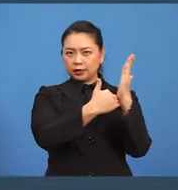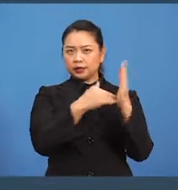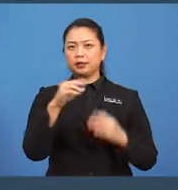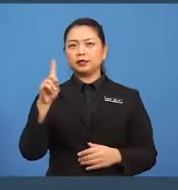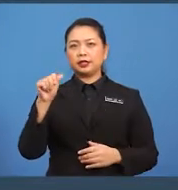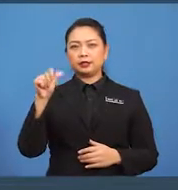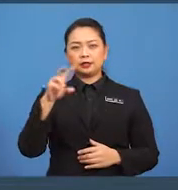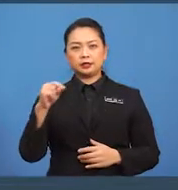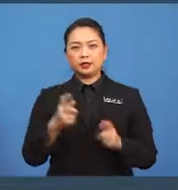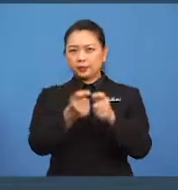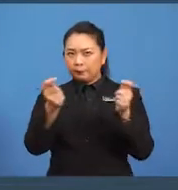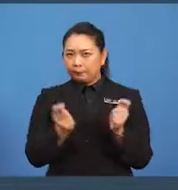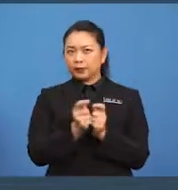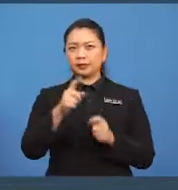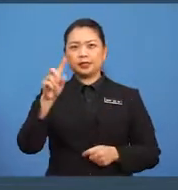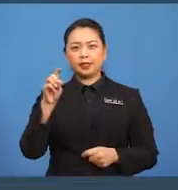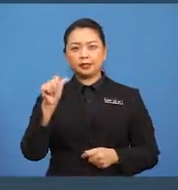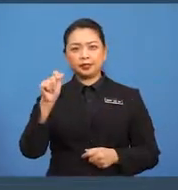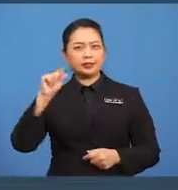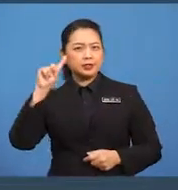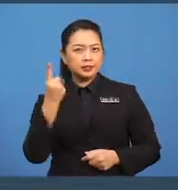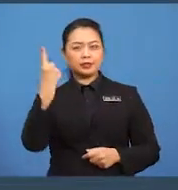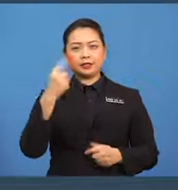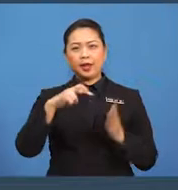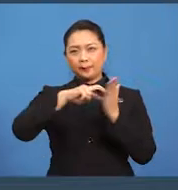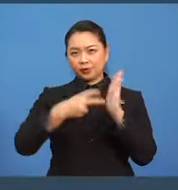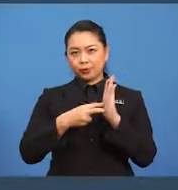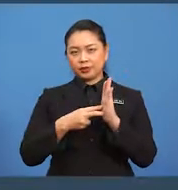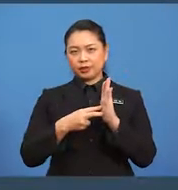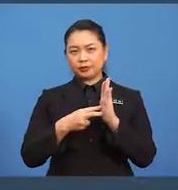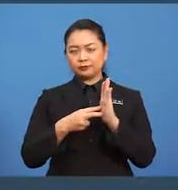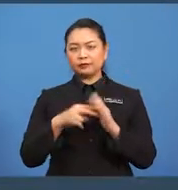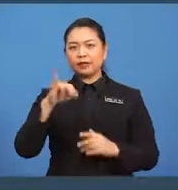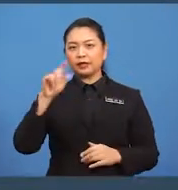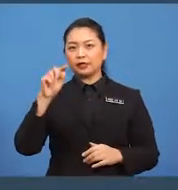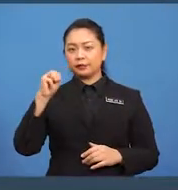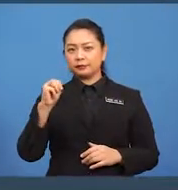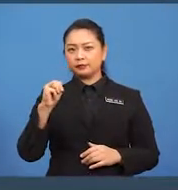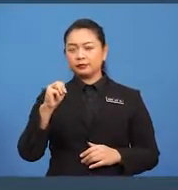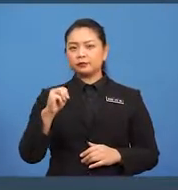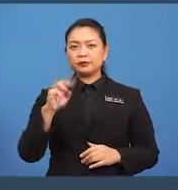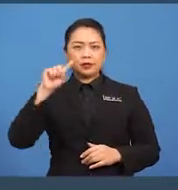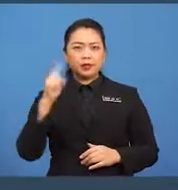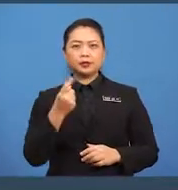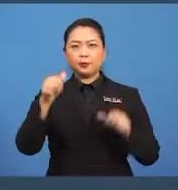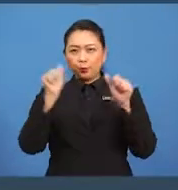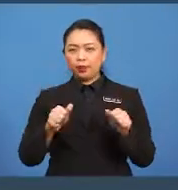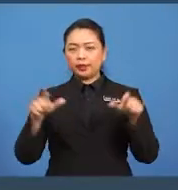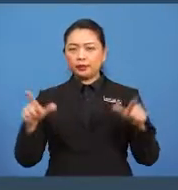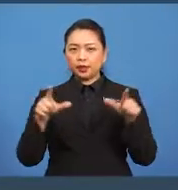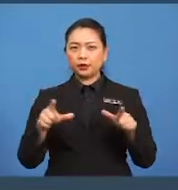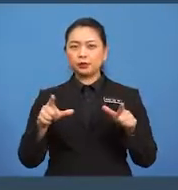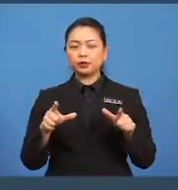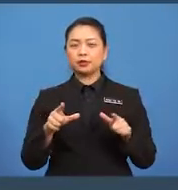atau pengkalan data sahaja. Maksudnya, carian item atau isihan item hanya boleh